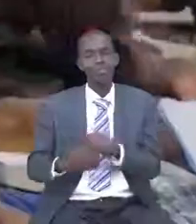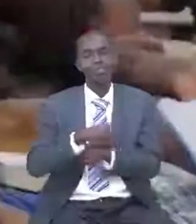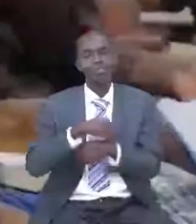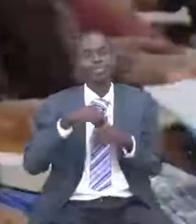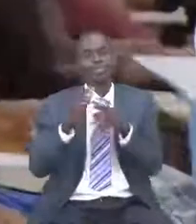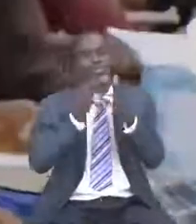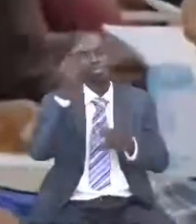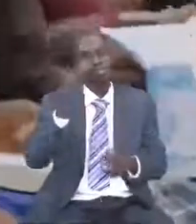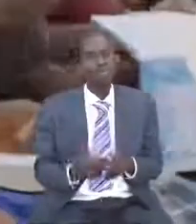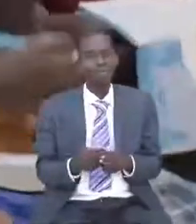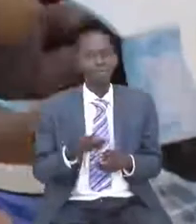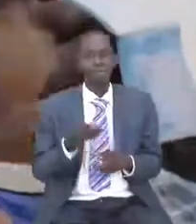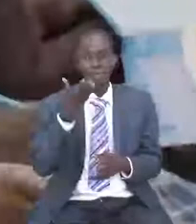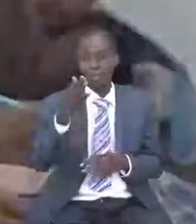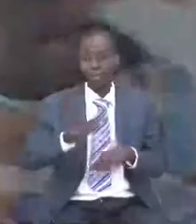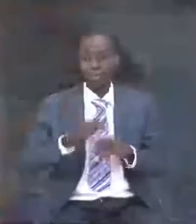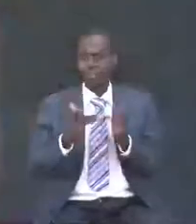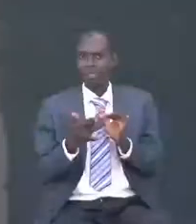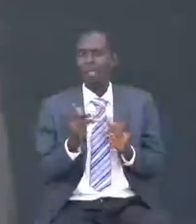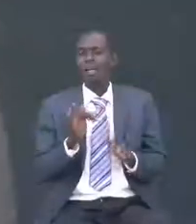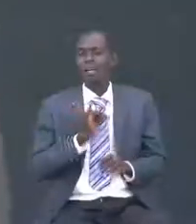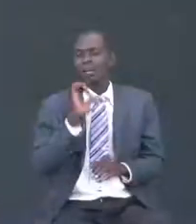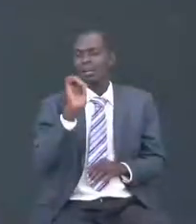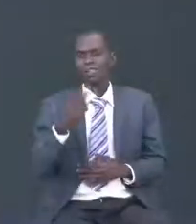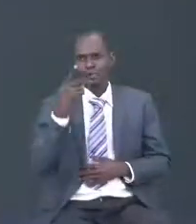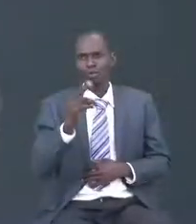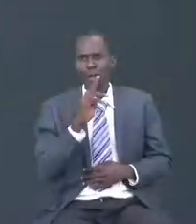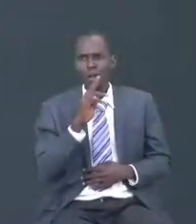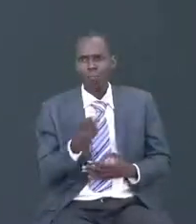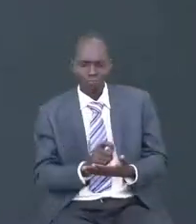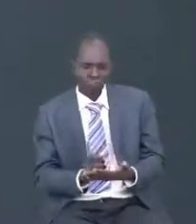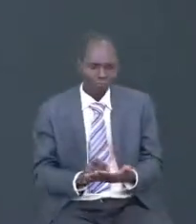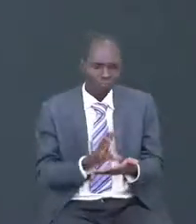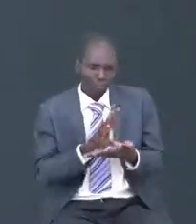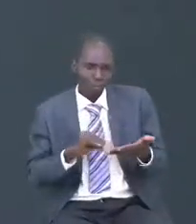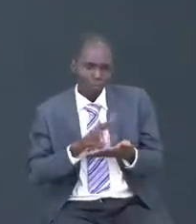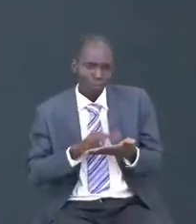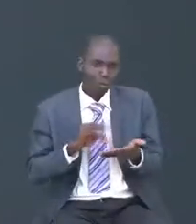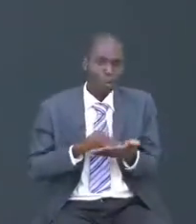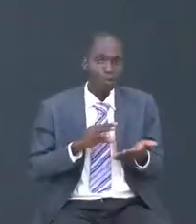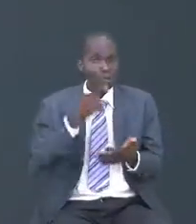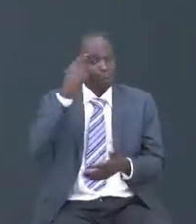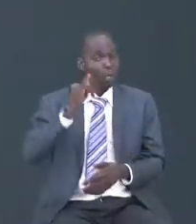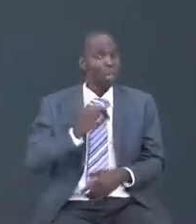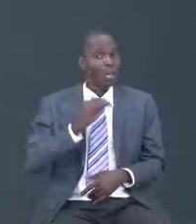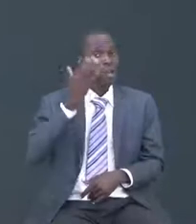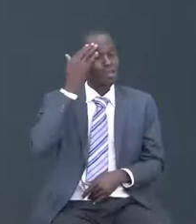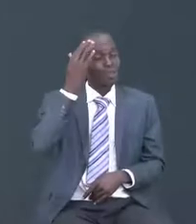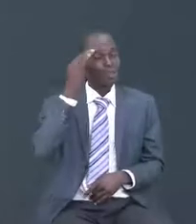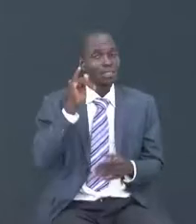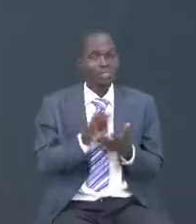de Jésus. En ligne, je te vois là-bas. Tu es en train de prendre note, tu es en train de prendre note. Parce que je sais que